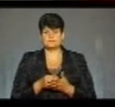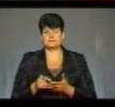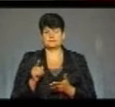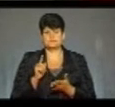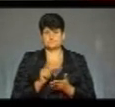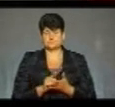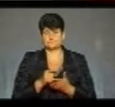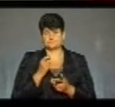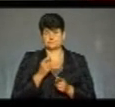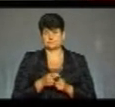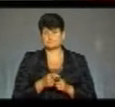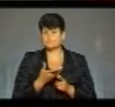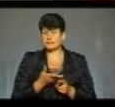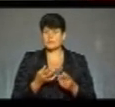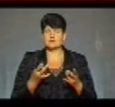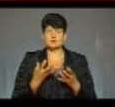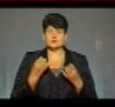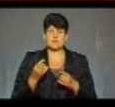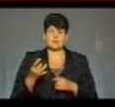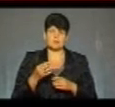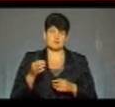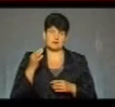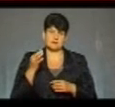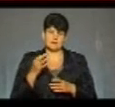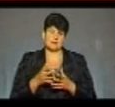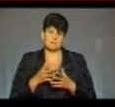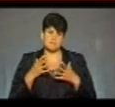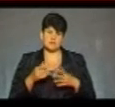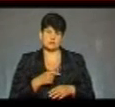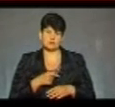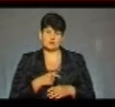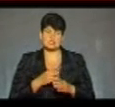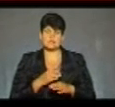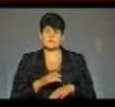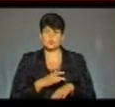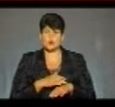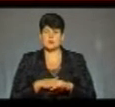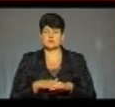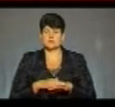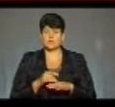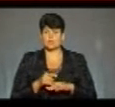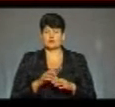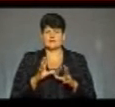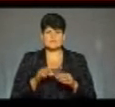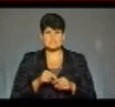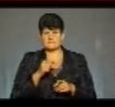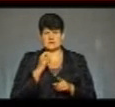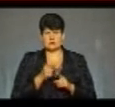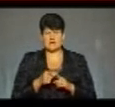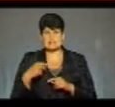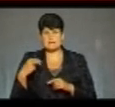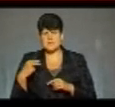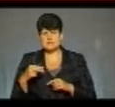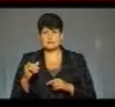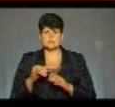скажімо, відповідальності, так, тому що потрібно ще раз нагадати, що найбільше депутатів саме від «Слуги народу», так, і вся відповідальність і на